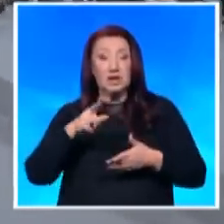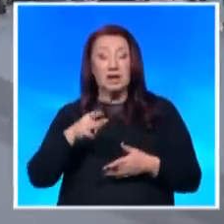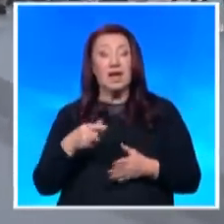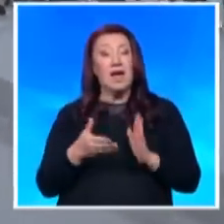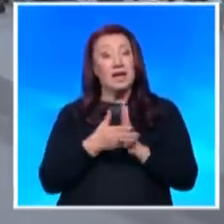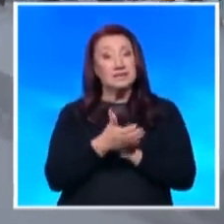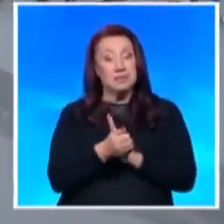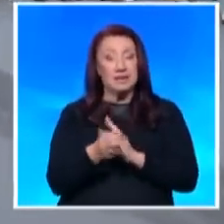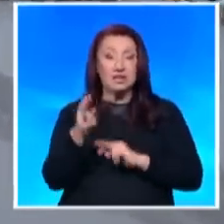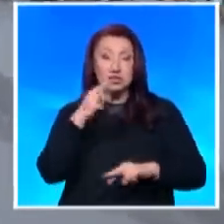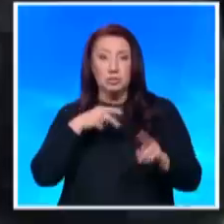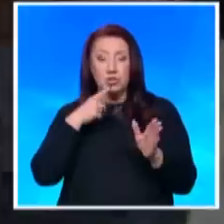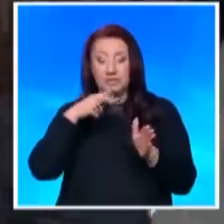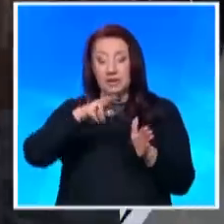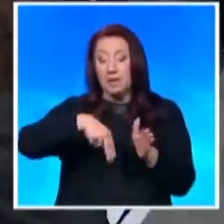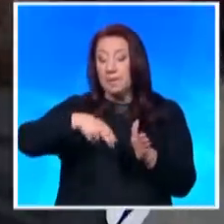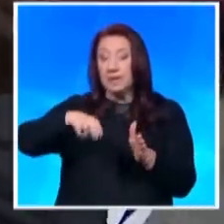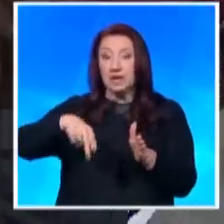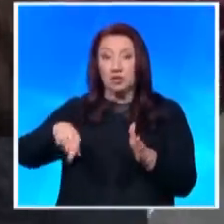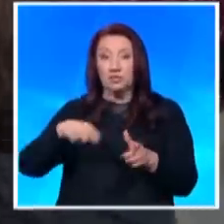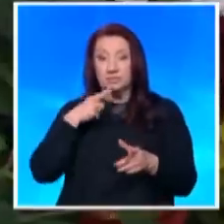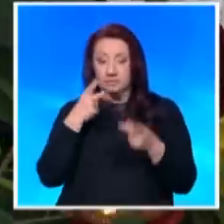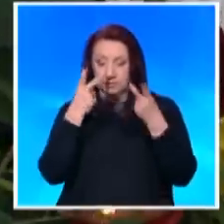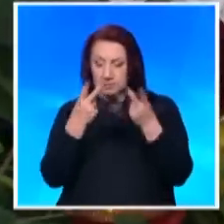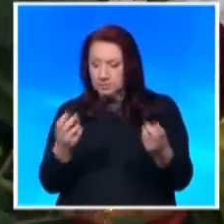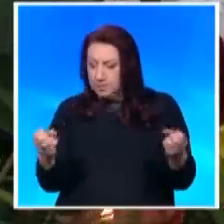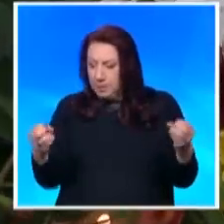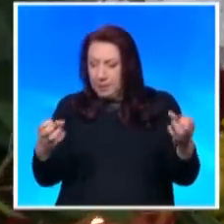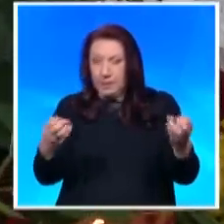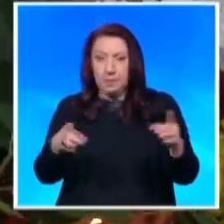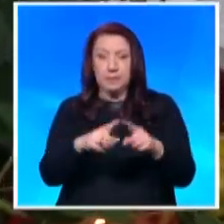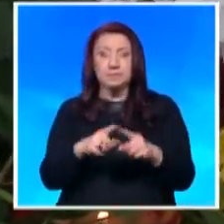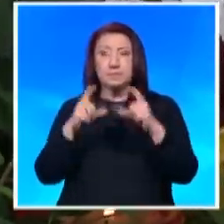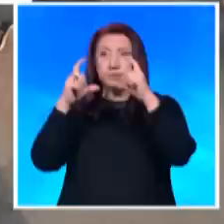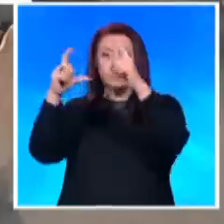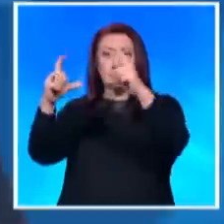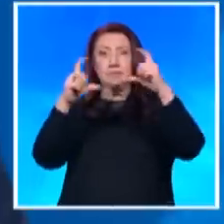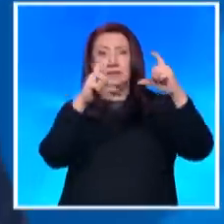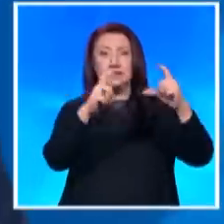проверяват маркировката и светло отразяването на пътните знаци в района.